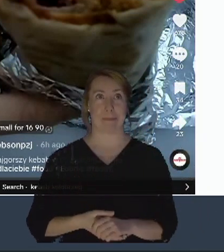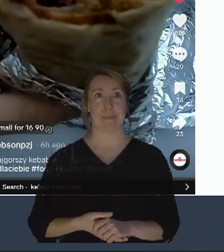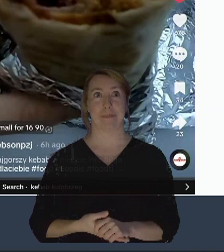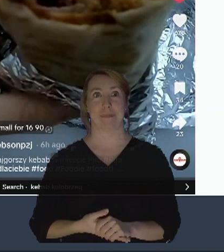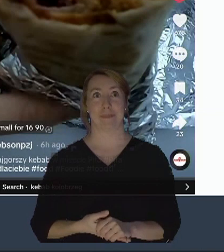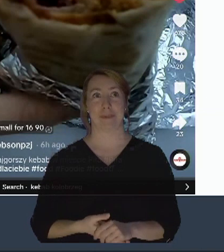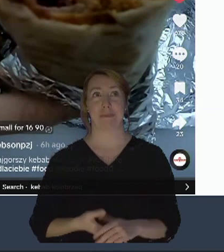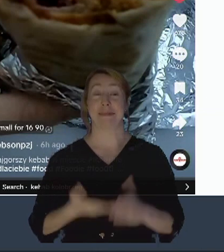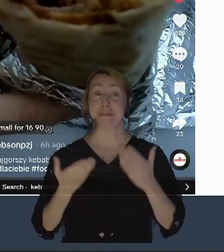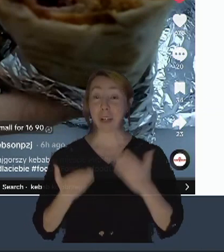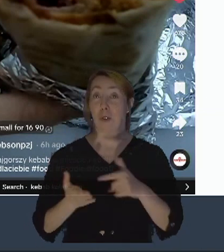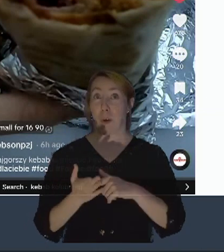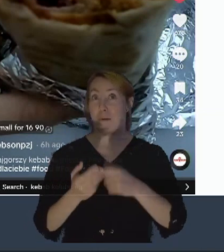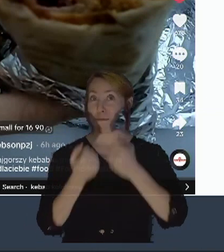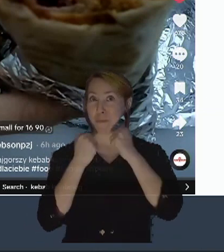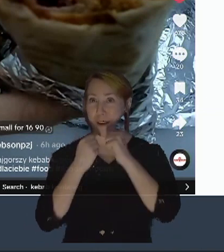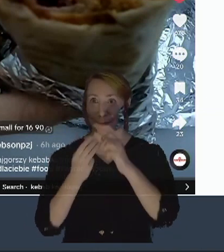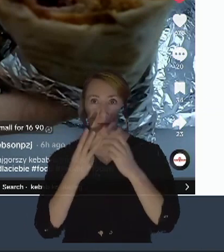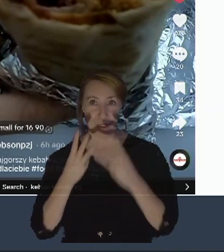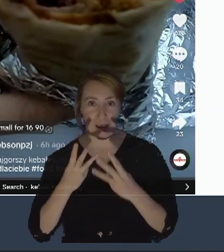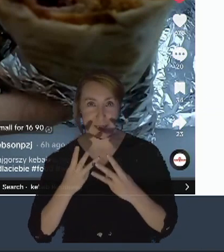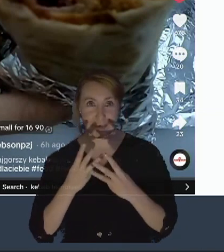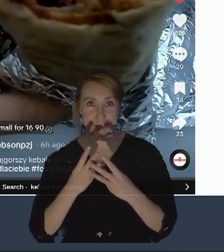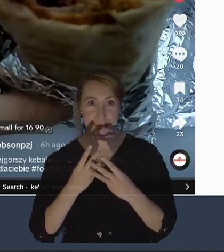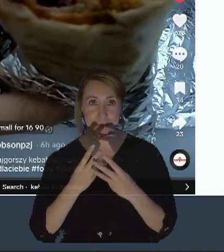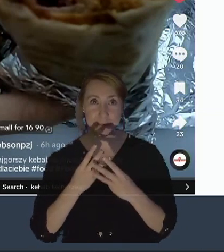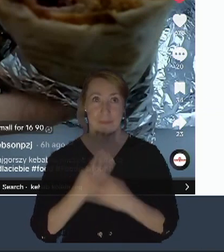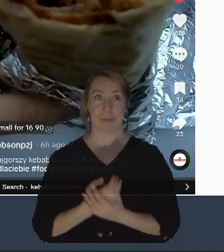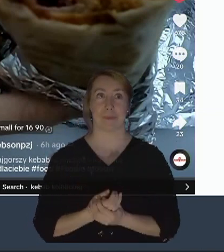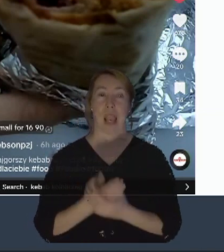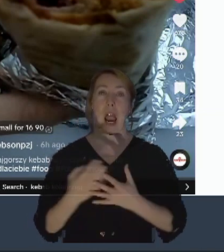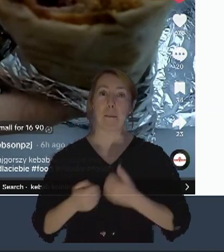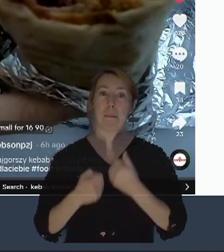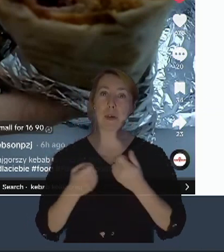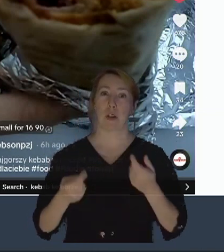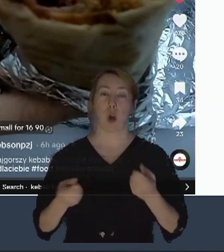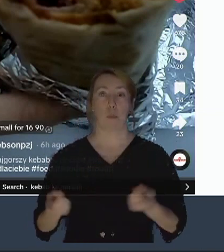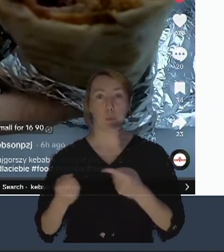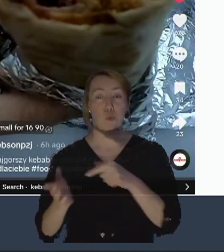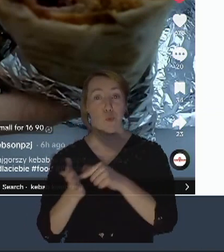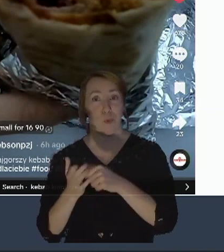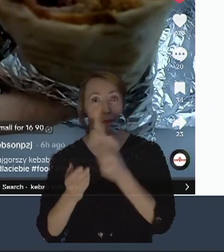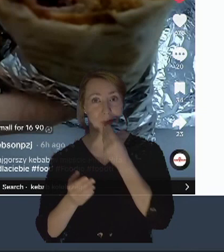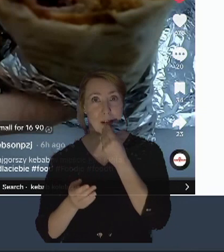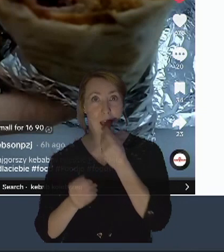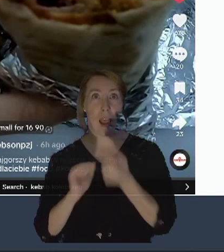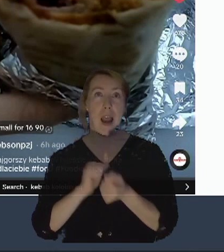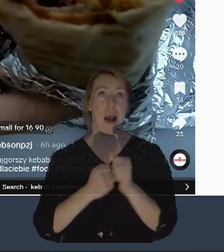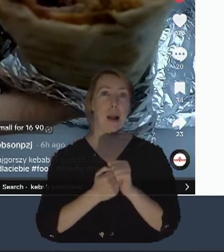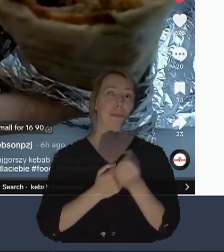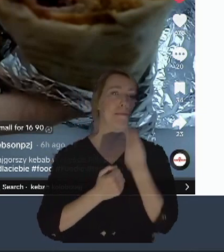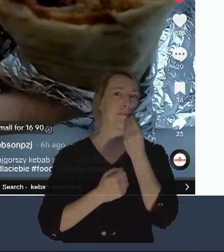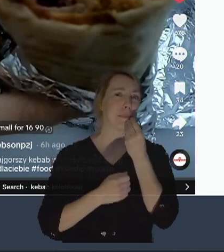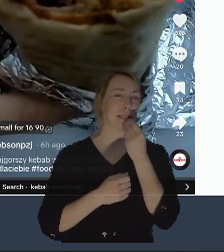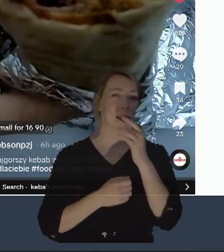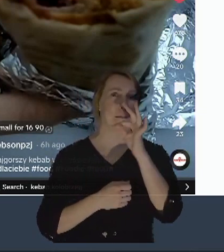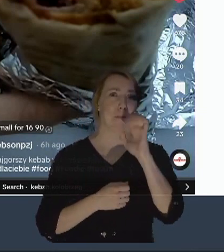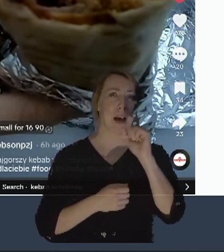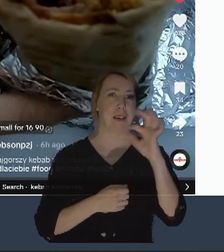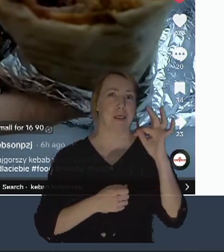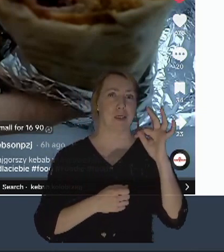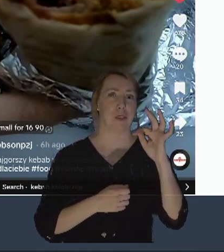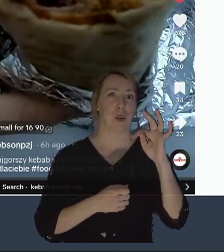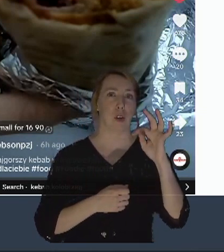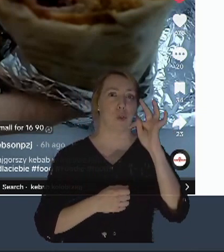co też jest bardzo ważne, żeby promować także takie jedzenie, albo fast foody. W związku z